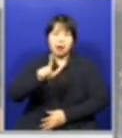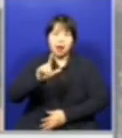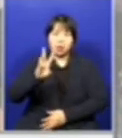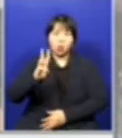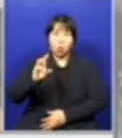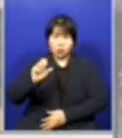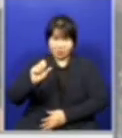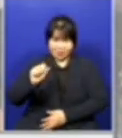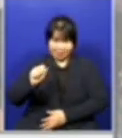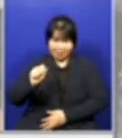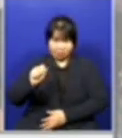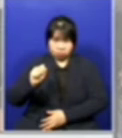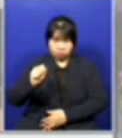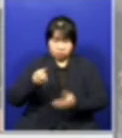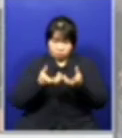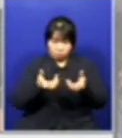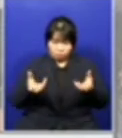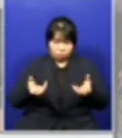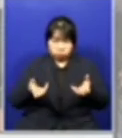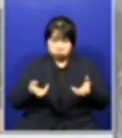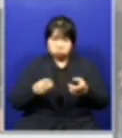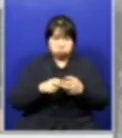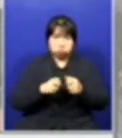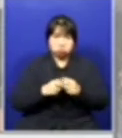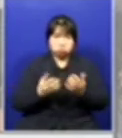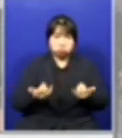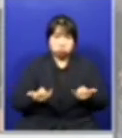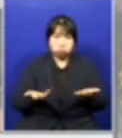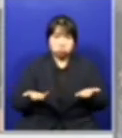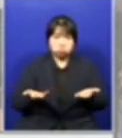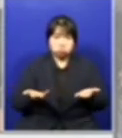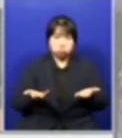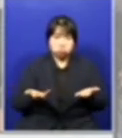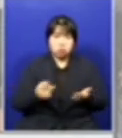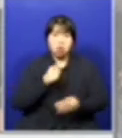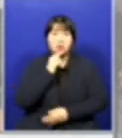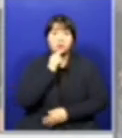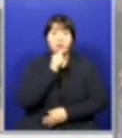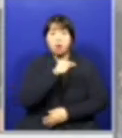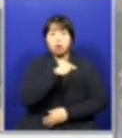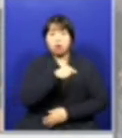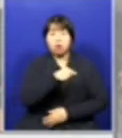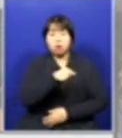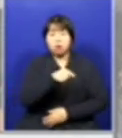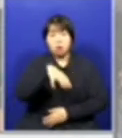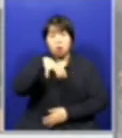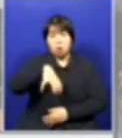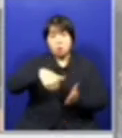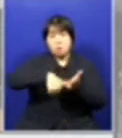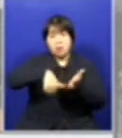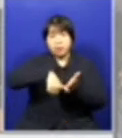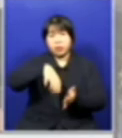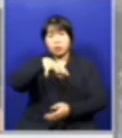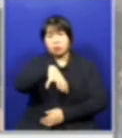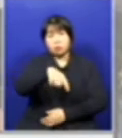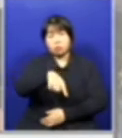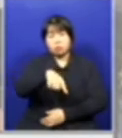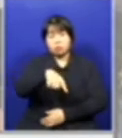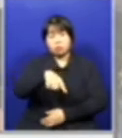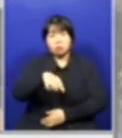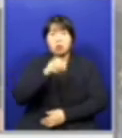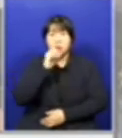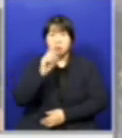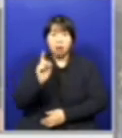5,600,000ชิ้นวันนี้ไม่มีอะไรเกิดขึ้นไปฟ้องอธิบดีกรมศุลกากรผมจึงบอกว่ามัน